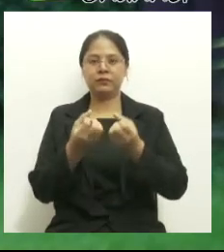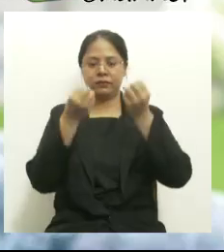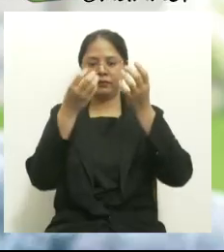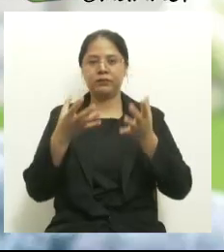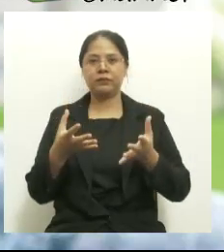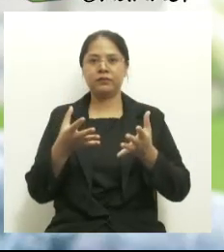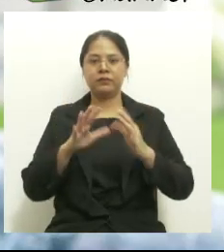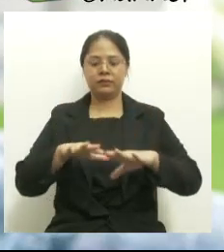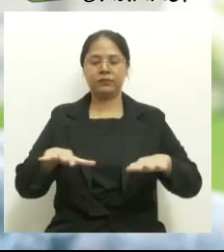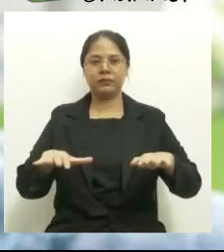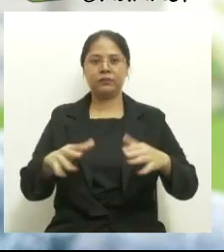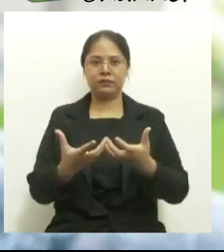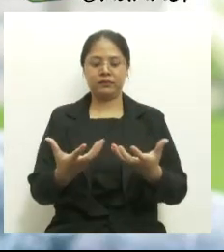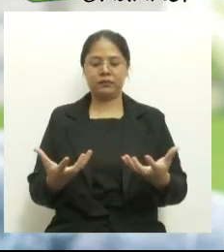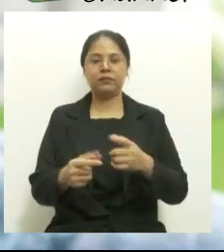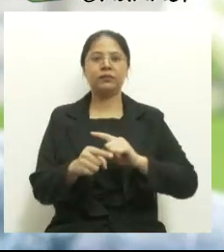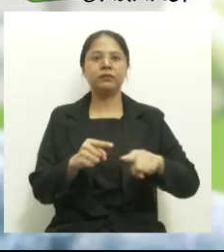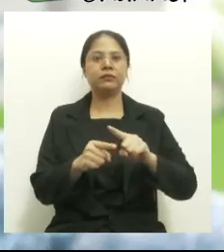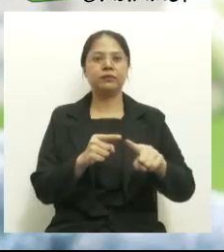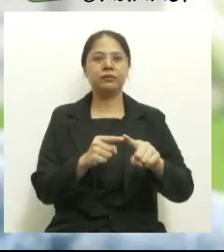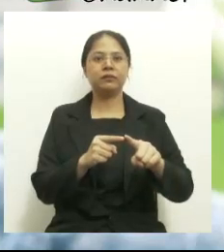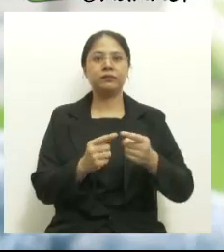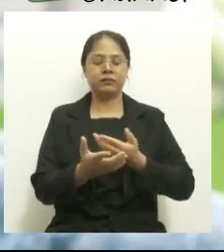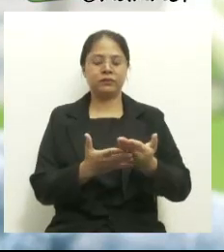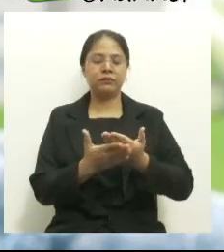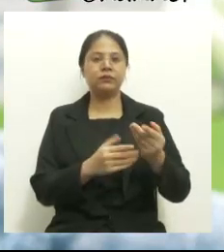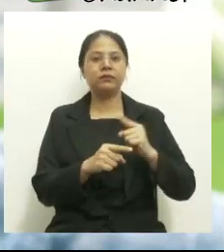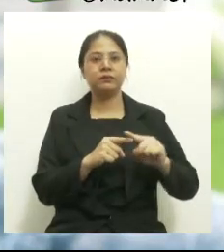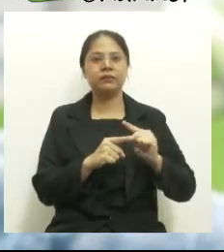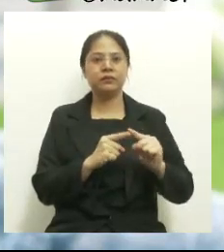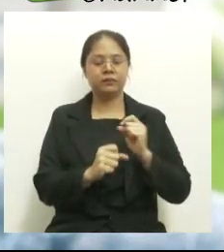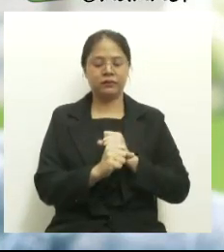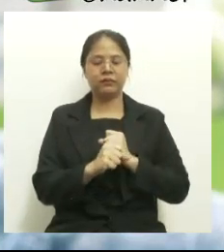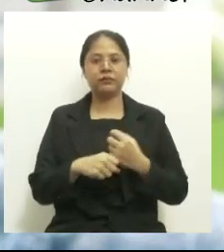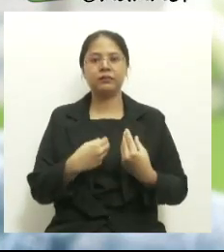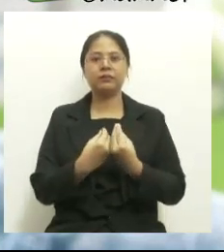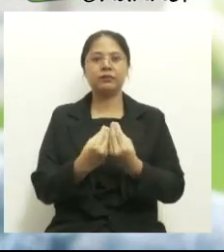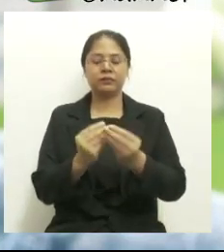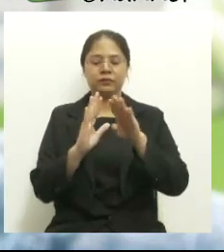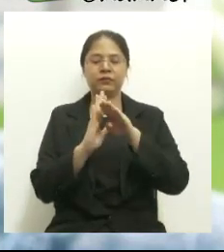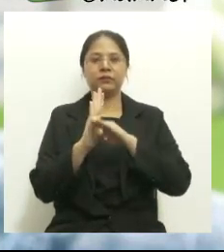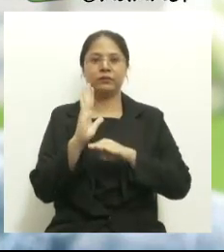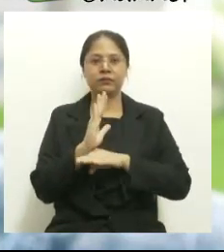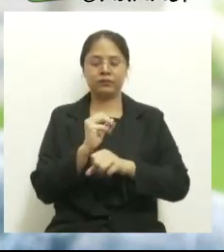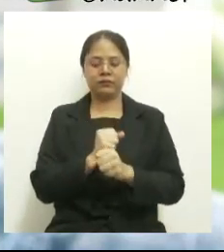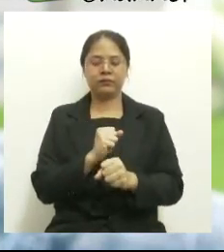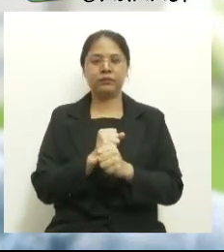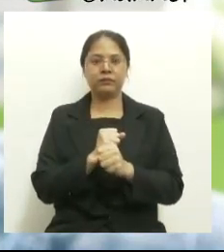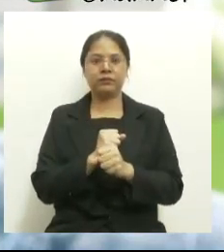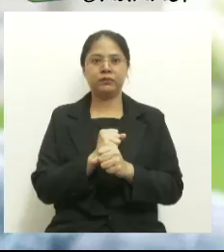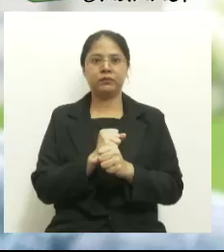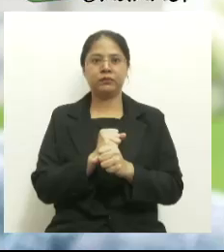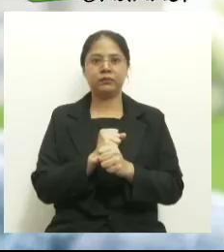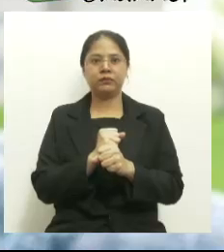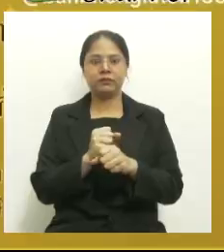แต่วัสดุอุปกรณ์นะครับที่ใช้ในการทำนะครับส่วนประกอบต่างๆนะครับสำหรับในการทำวิธีการทำรวมไปถึงขั้นตอนในการบรรจุ